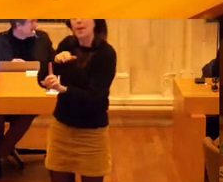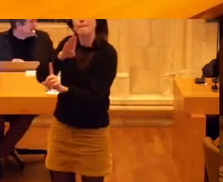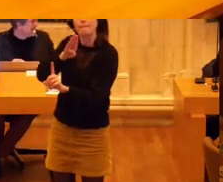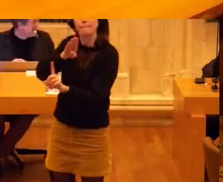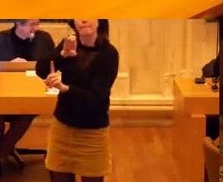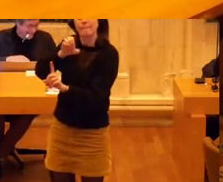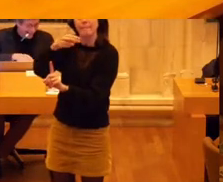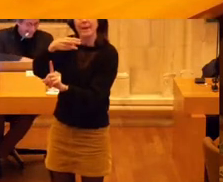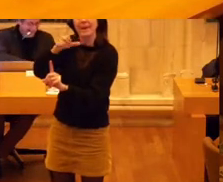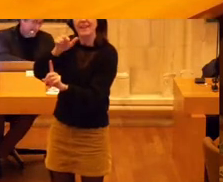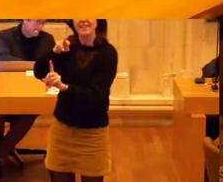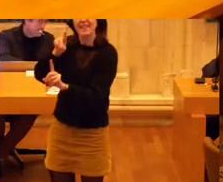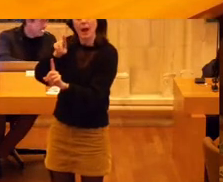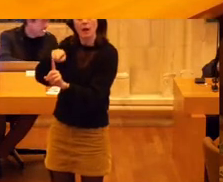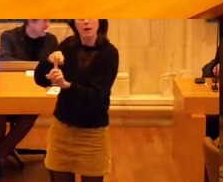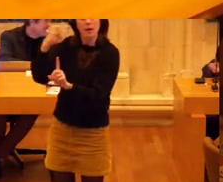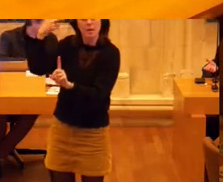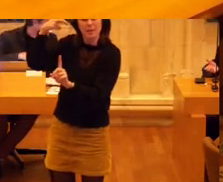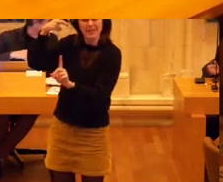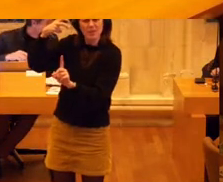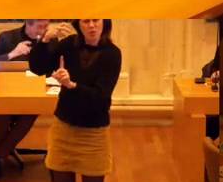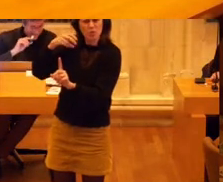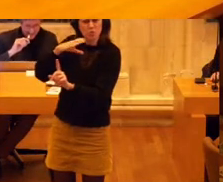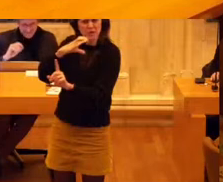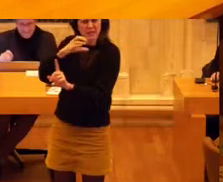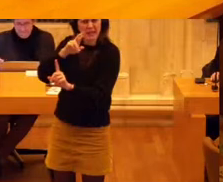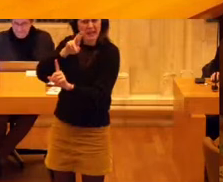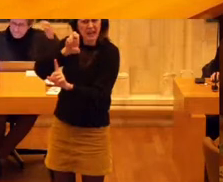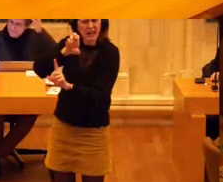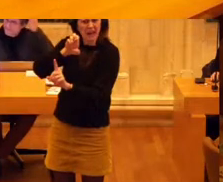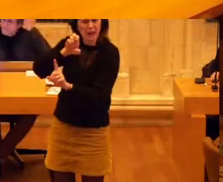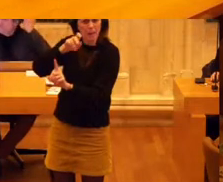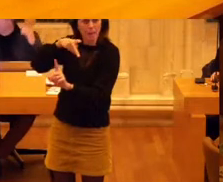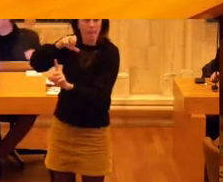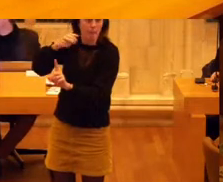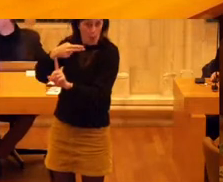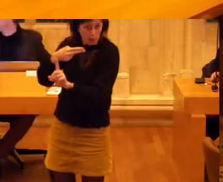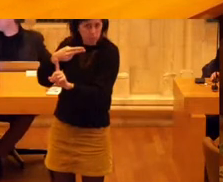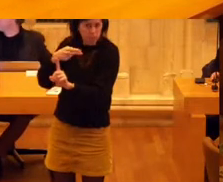Elle a longtemps été présidente du CREPAN, effectivement, et elle est sur la liste,